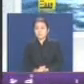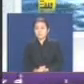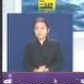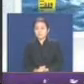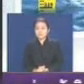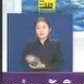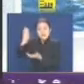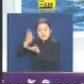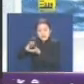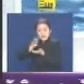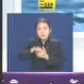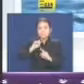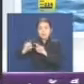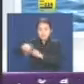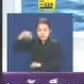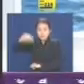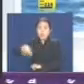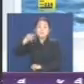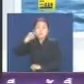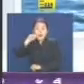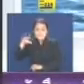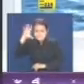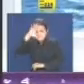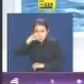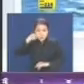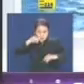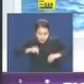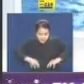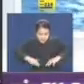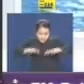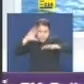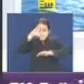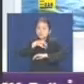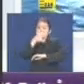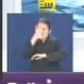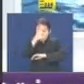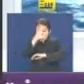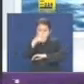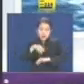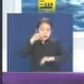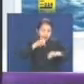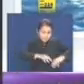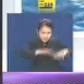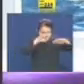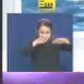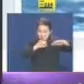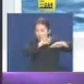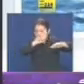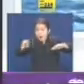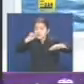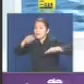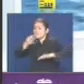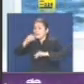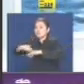ากกรมอุทกศาสตร์บอกว่าคืนนี้น้ำขึ้นเต็มที่เวลา 21:15 น.สูงกว่าระดับทะเลปานกลาง2เมตร28เซนติเมตรน